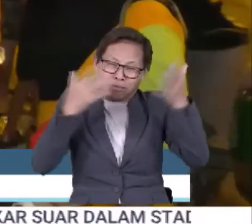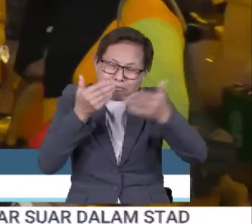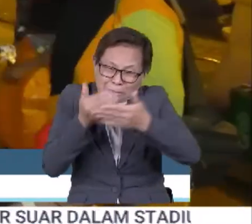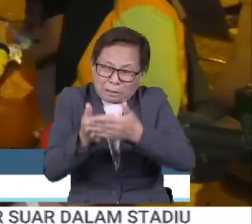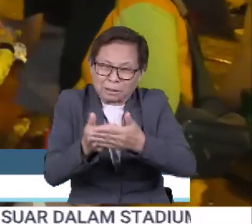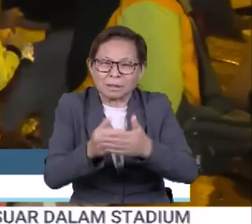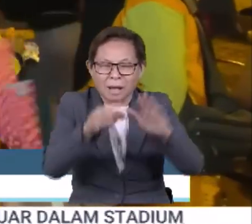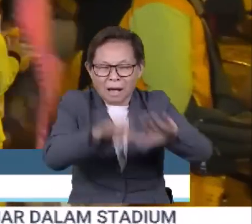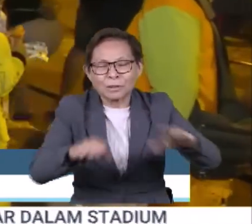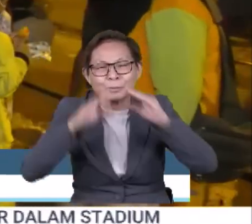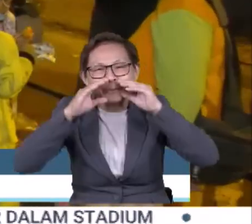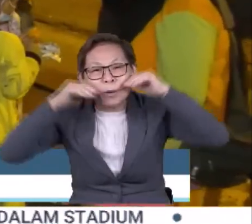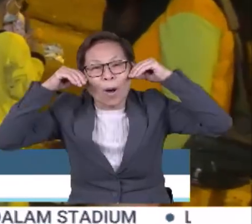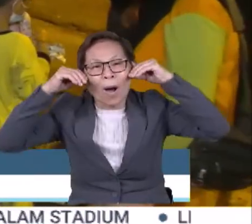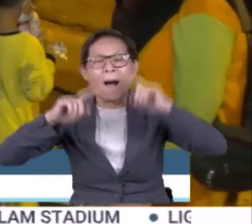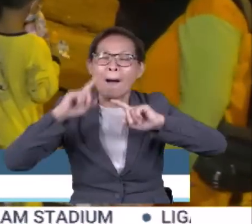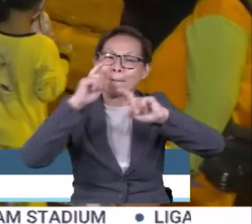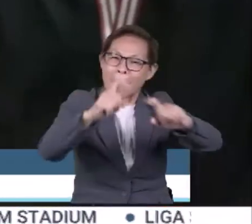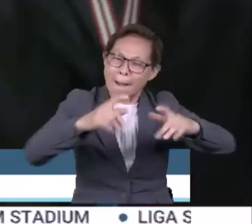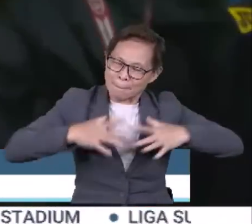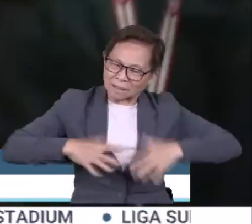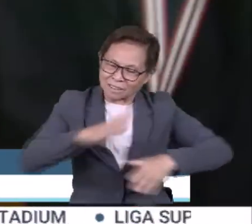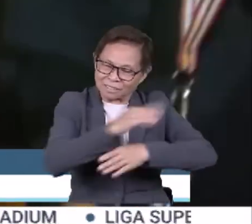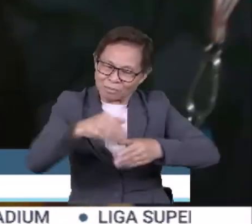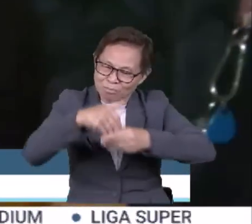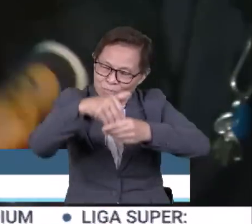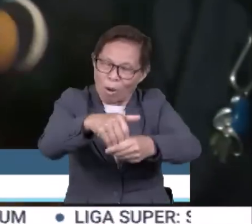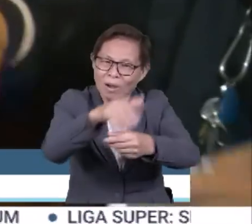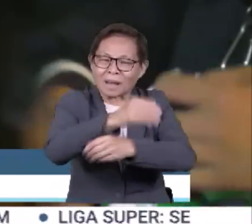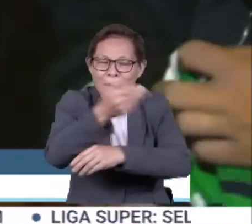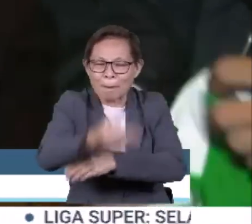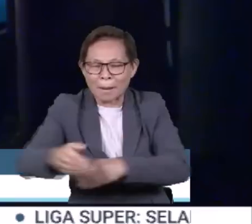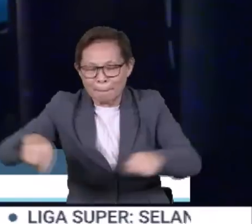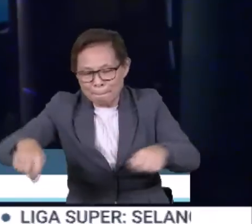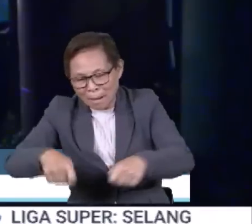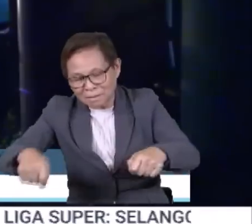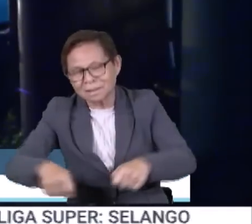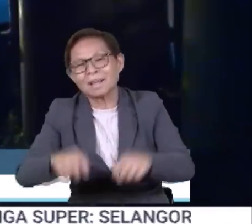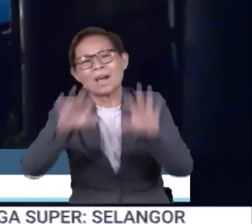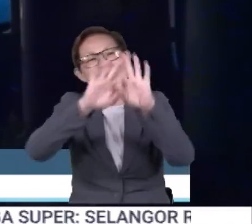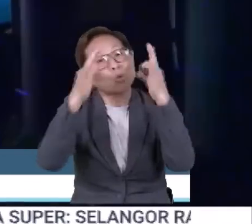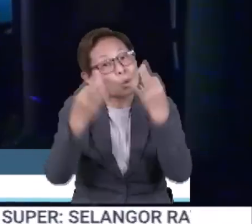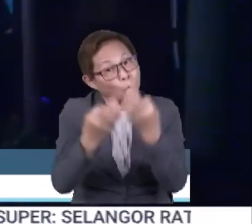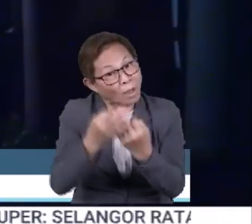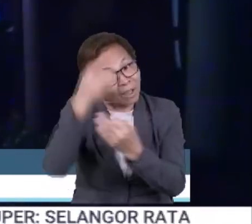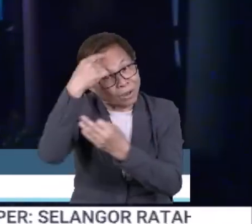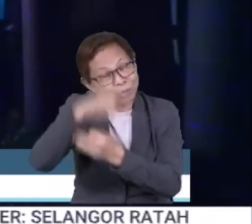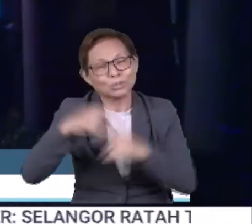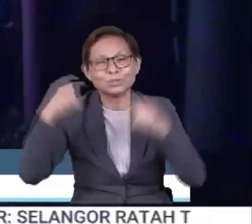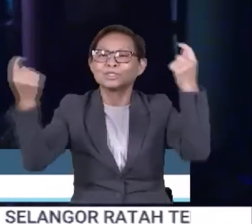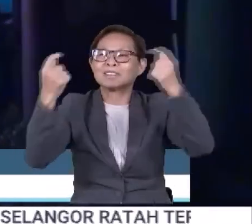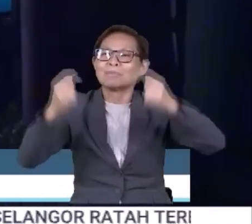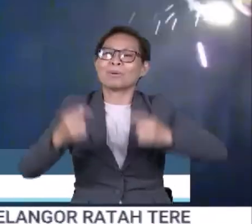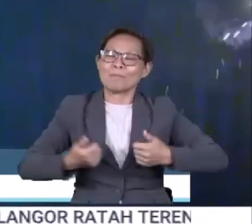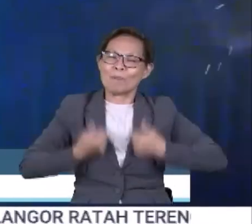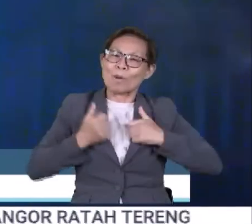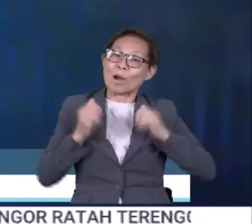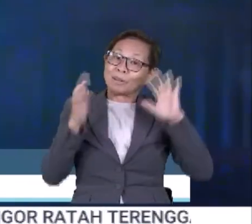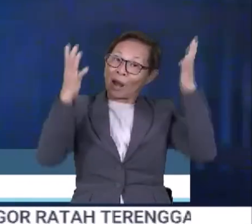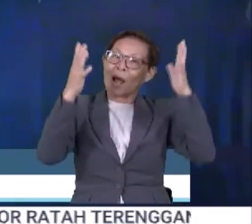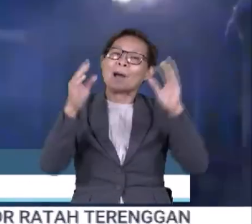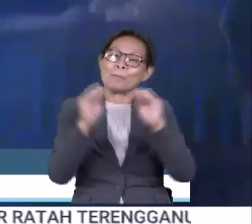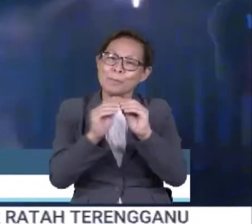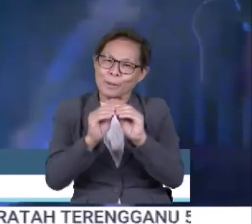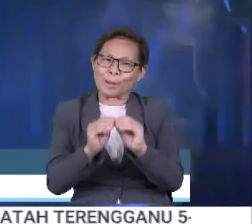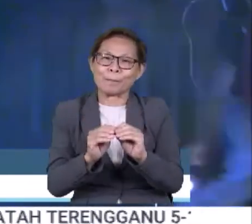ini apabila diberikan baju dan duit raya serta barangan dapur kepada keluarga untuk menyambut raya dengan lebih